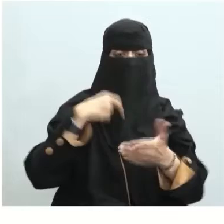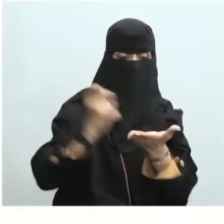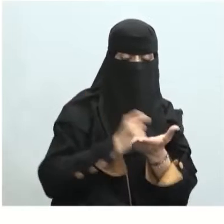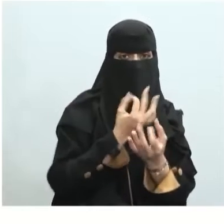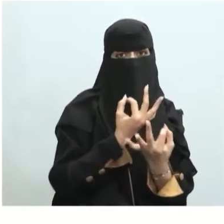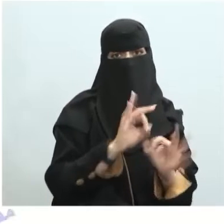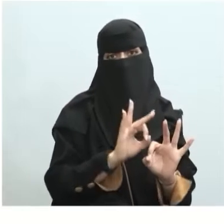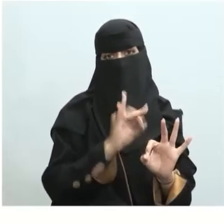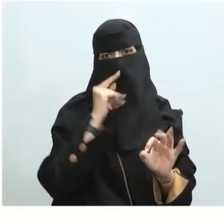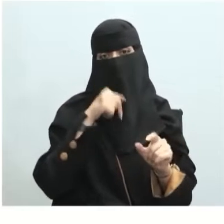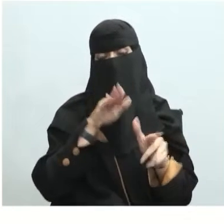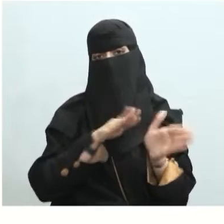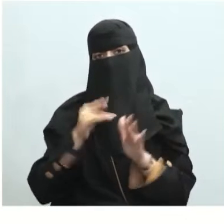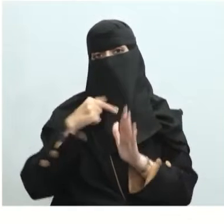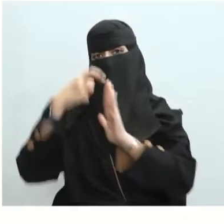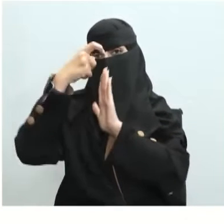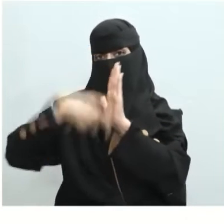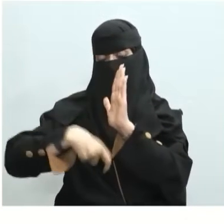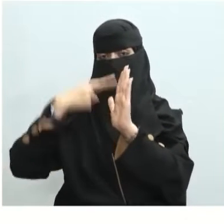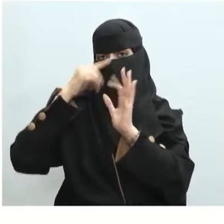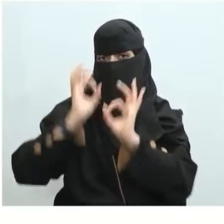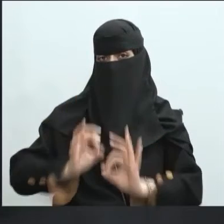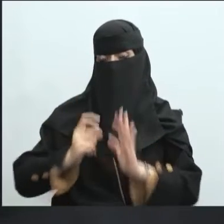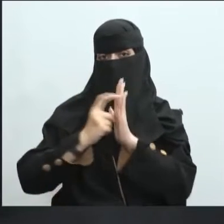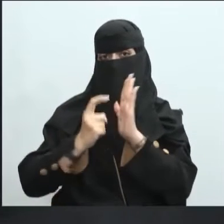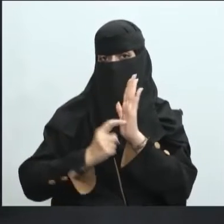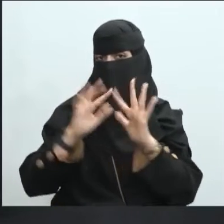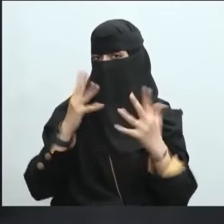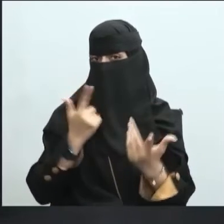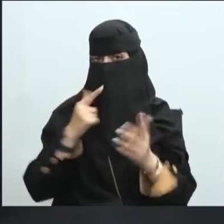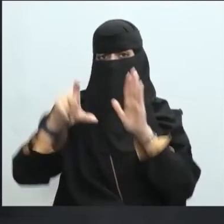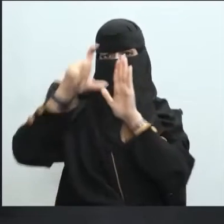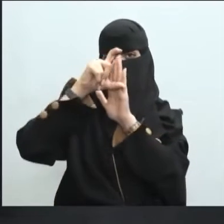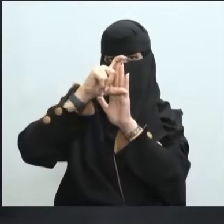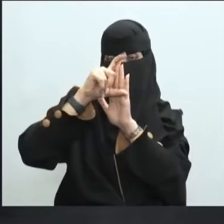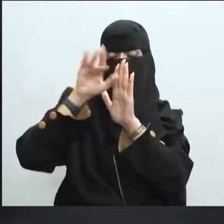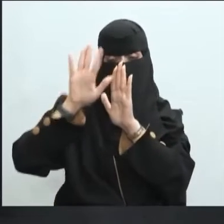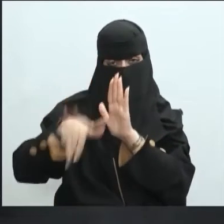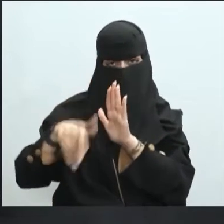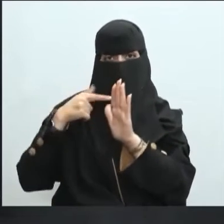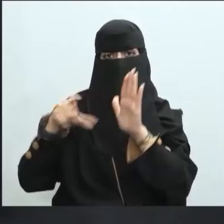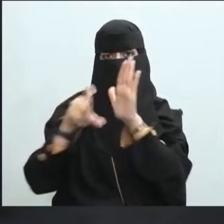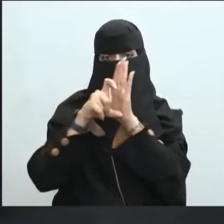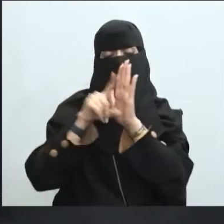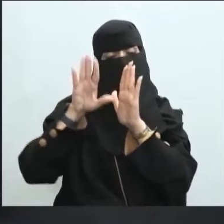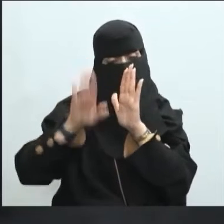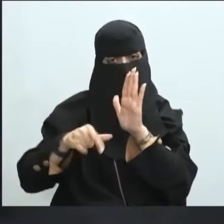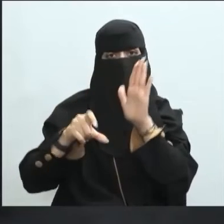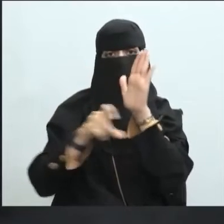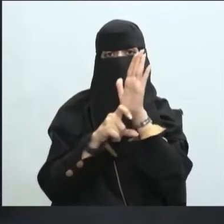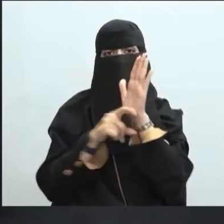الكتابه للمقال هنا العناصر الاساسيه مقدمه وعرض وخاتمه احسنتم